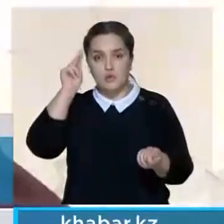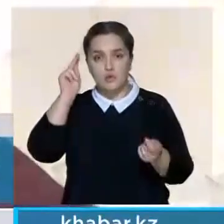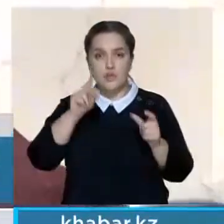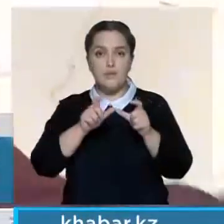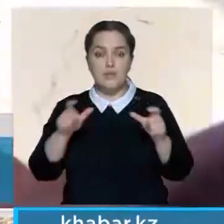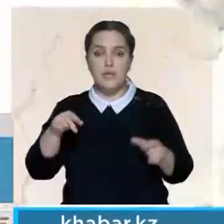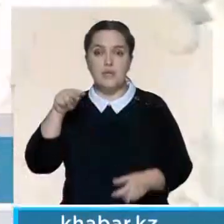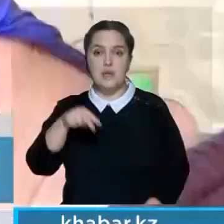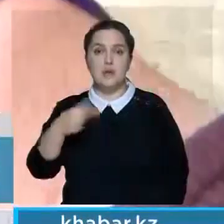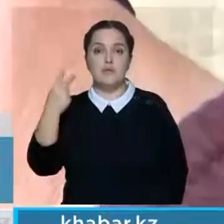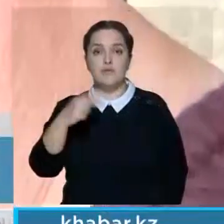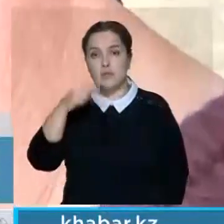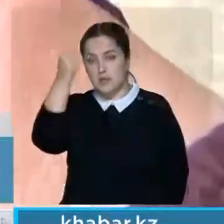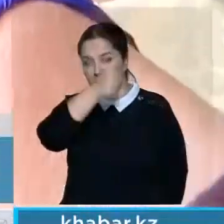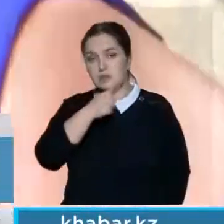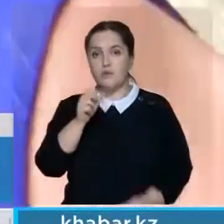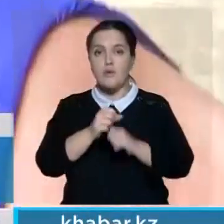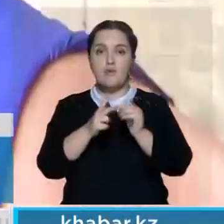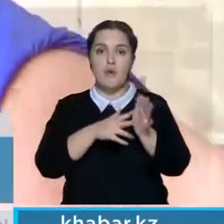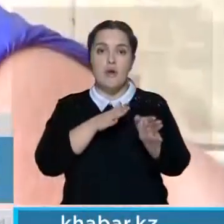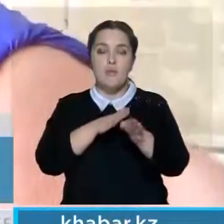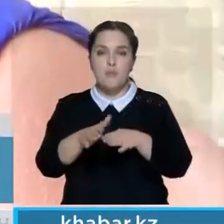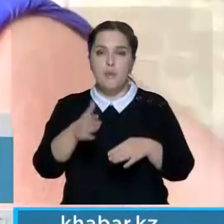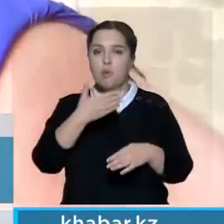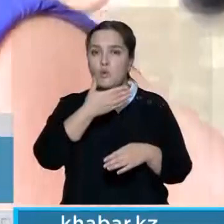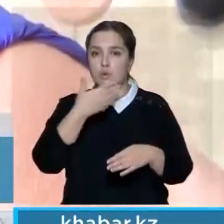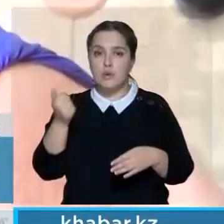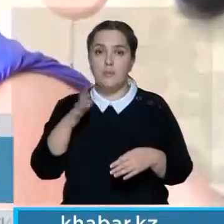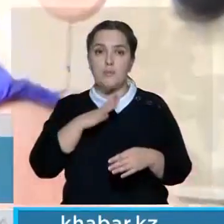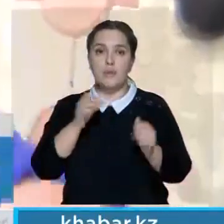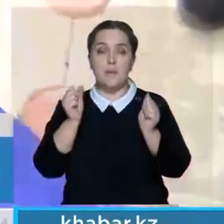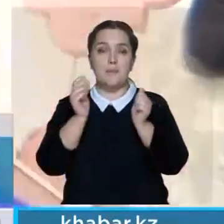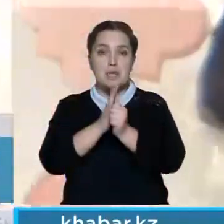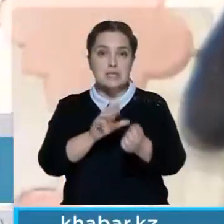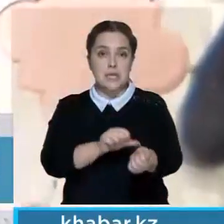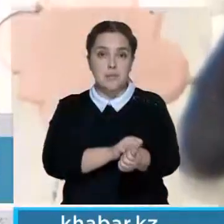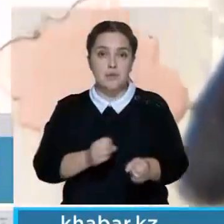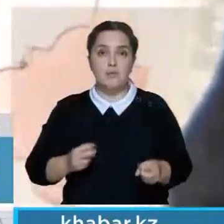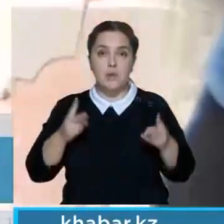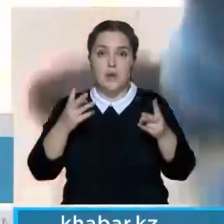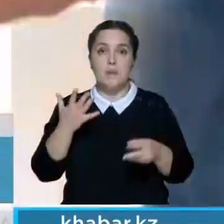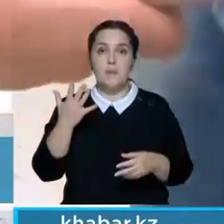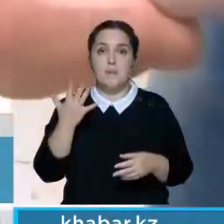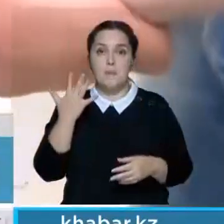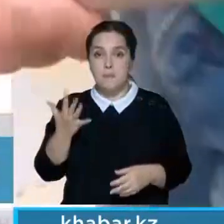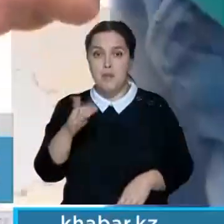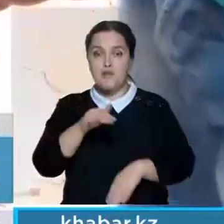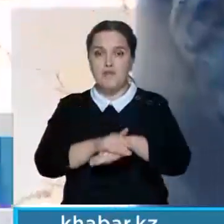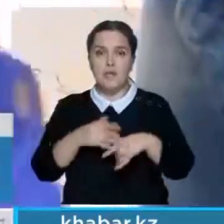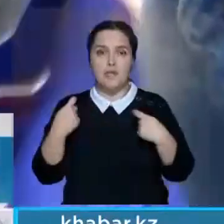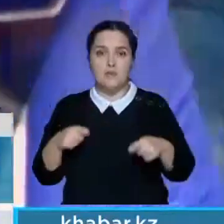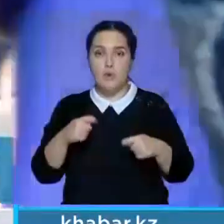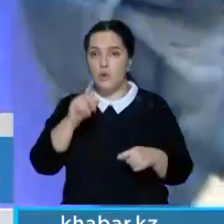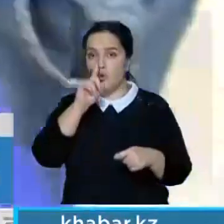администрации учебных заведений. Если в 2020 году несовершеннолетние совершили 15 наркопреступлений, из них 5 фактов